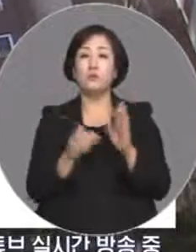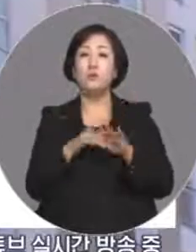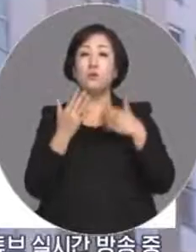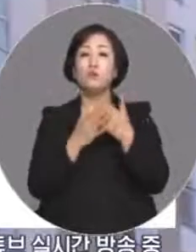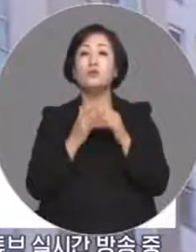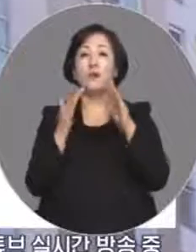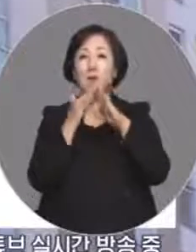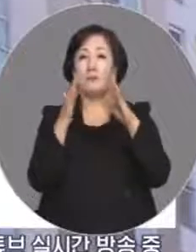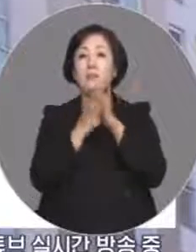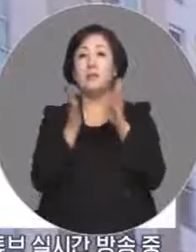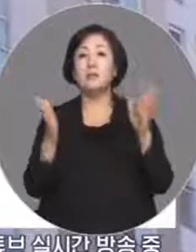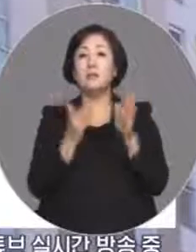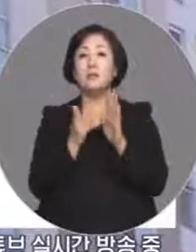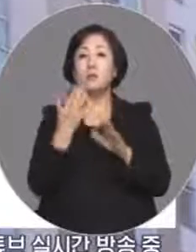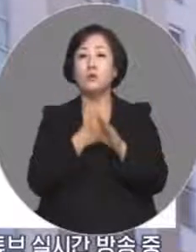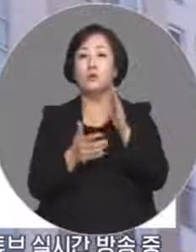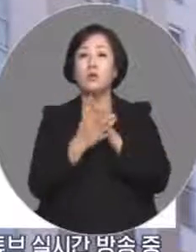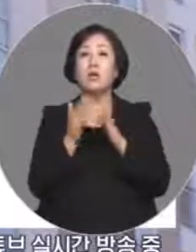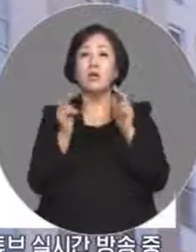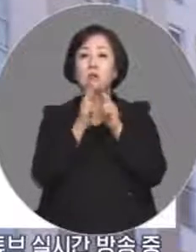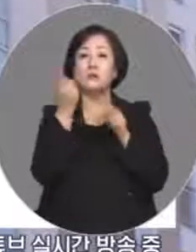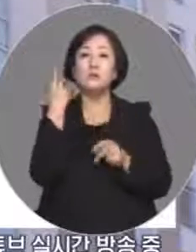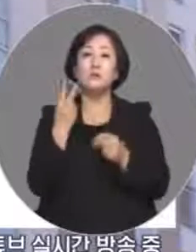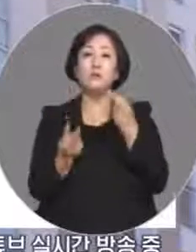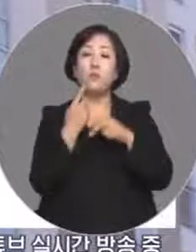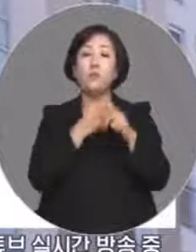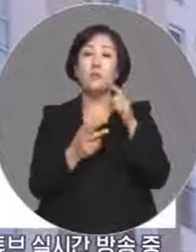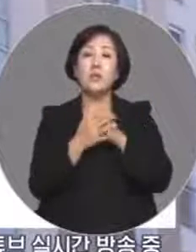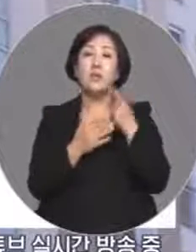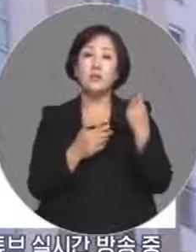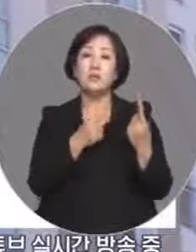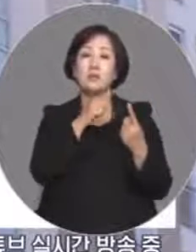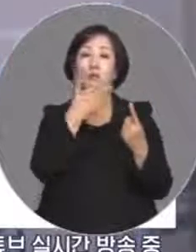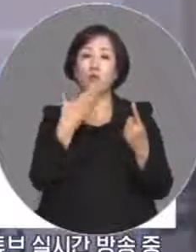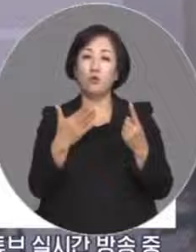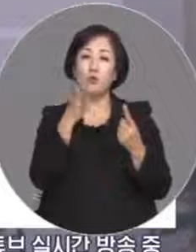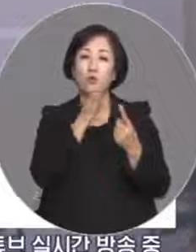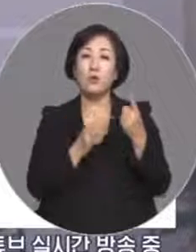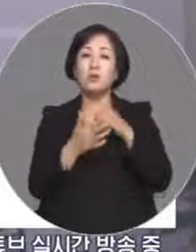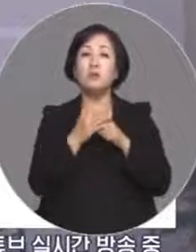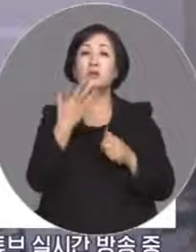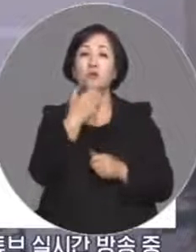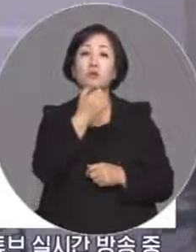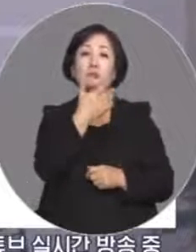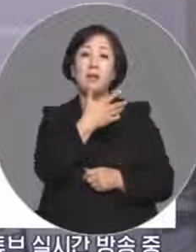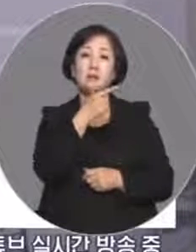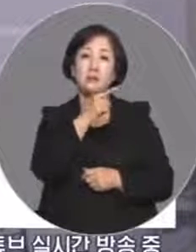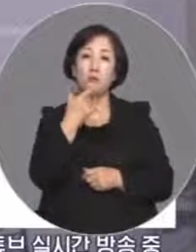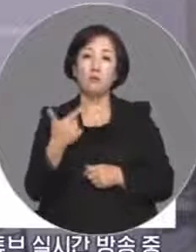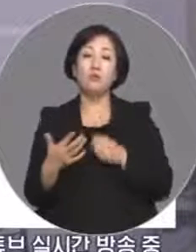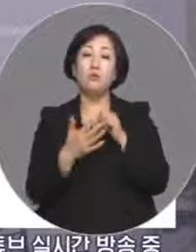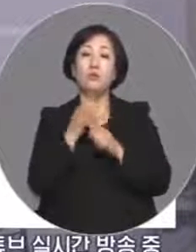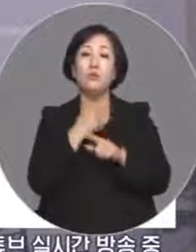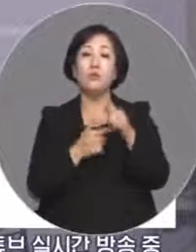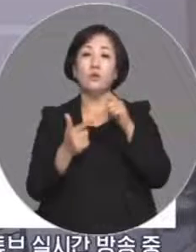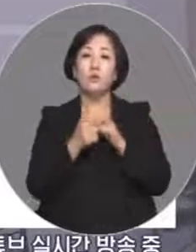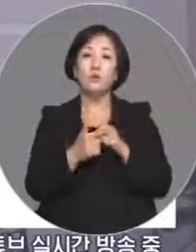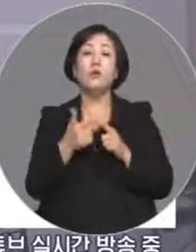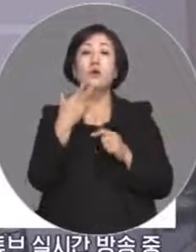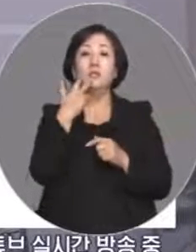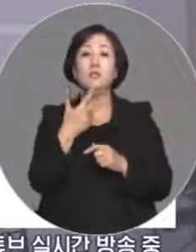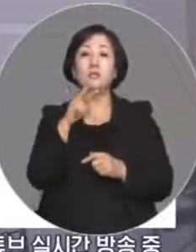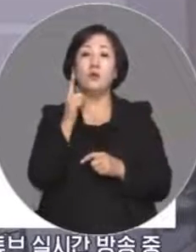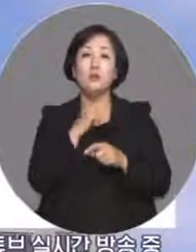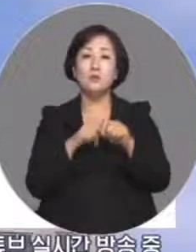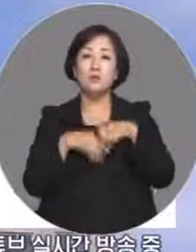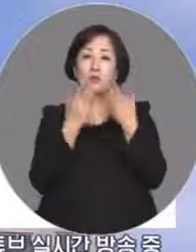매매 수급 지수는 한 주 전보다 1.9포인트 낮은 98.9를 기록하며 7월 셋째 주 98.0